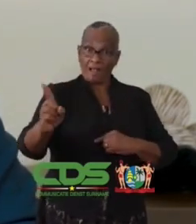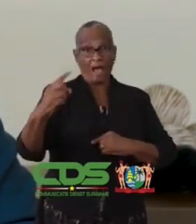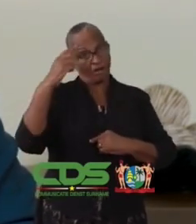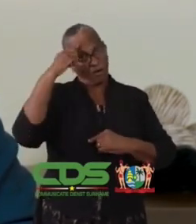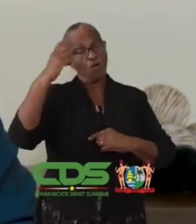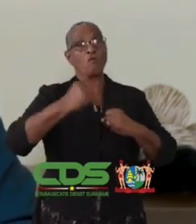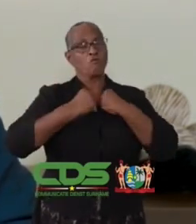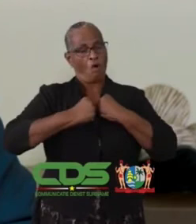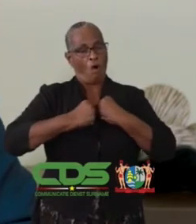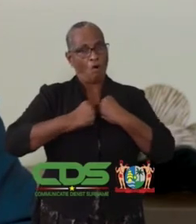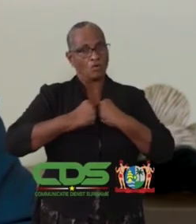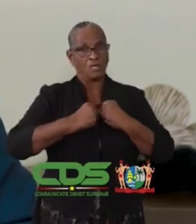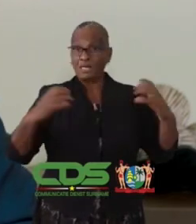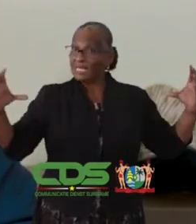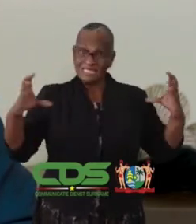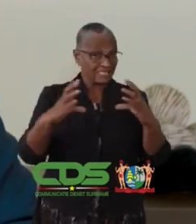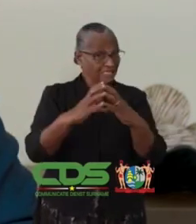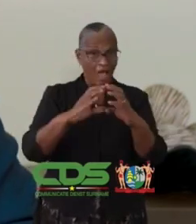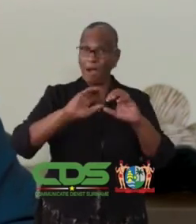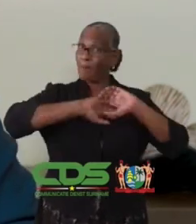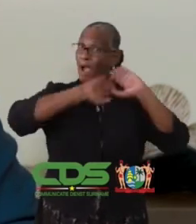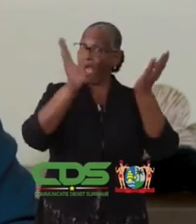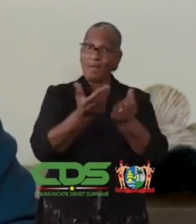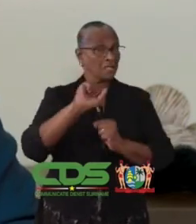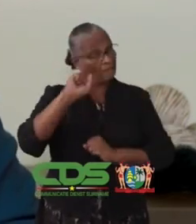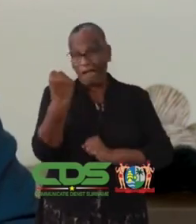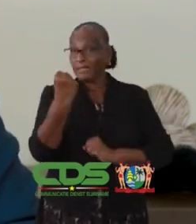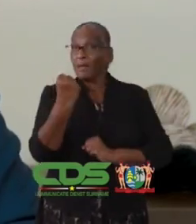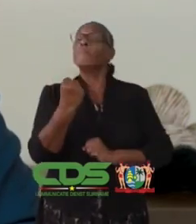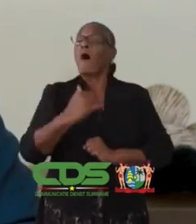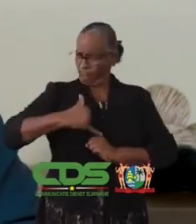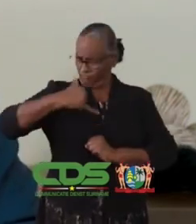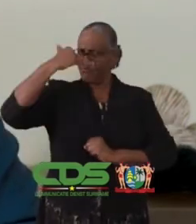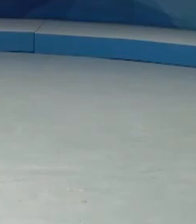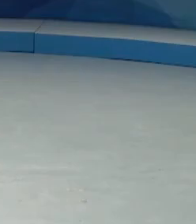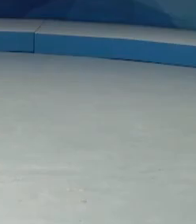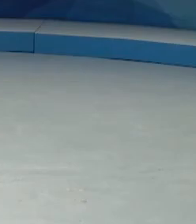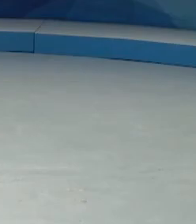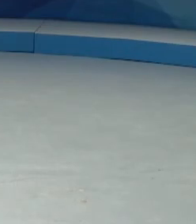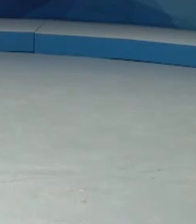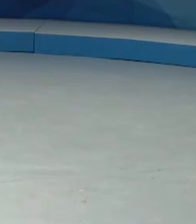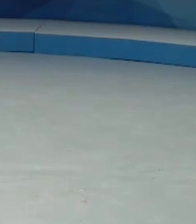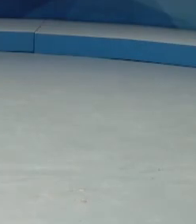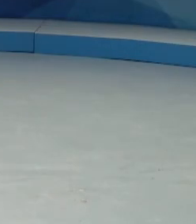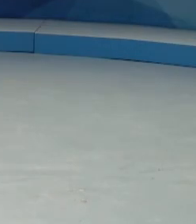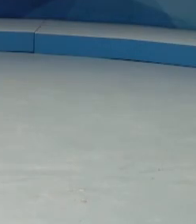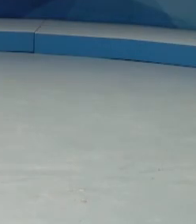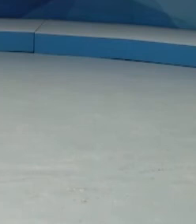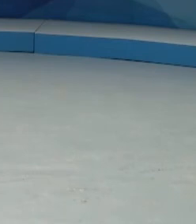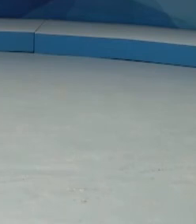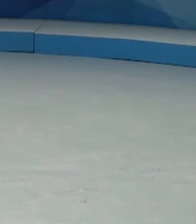vasthouden. We kunnen samen niet alles, maar wel veel. Aldus